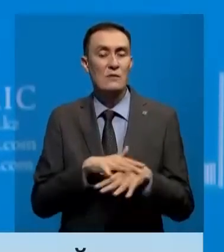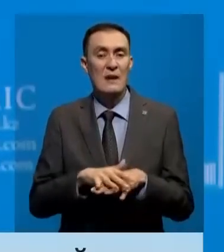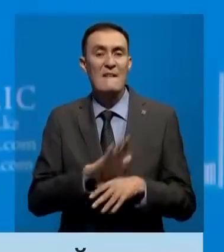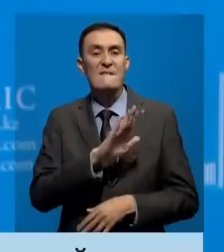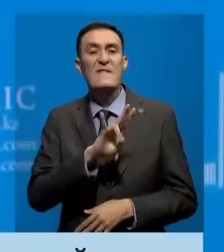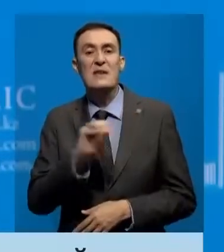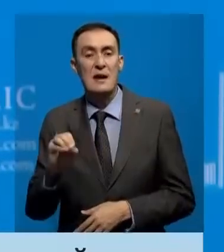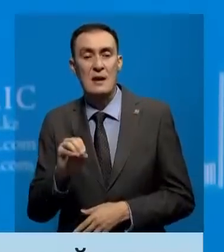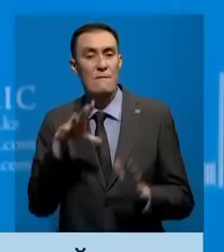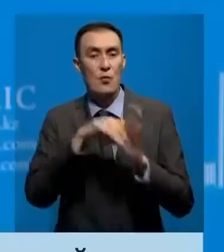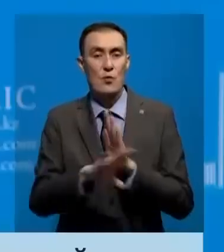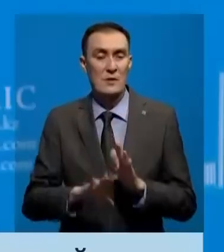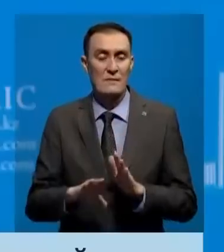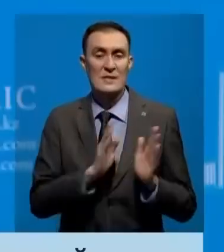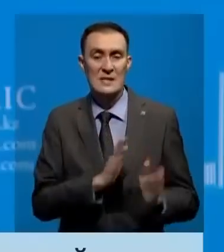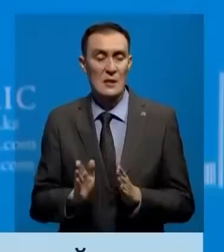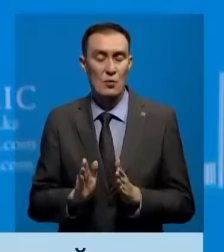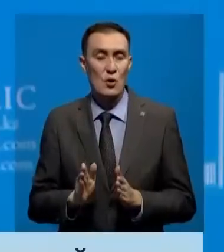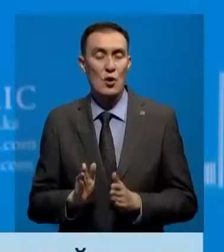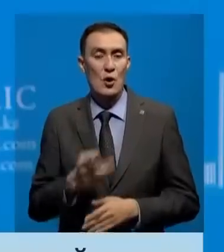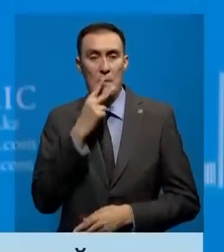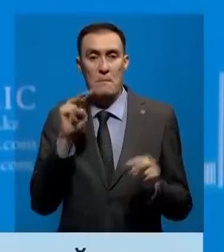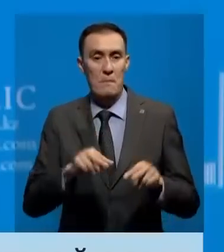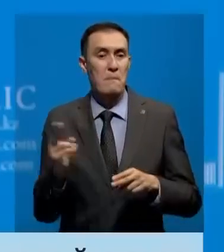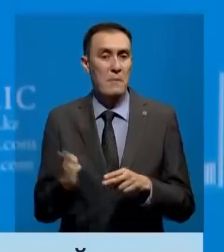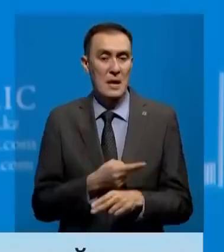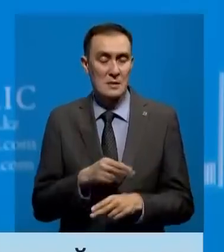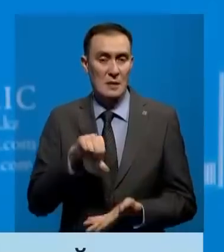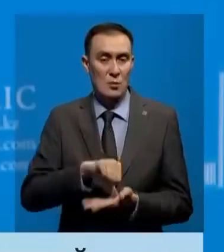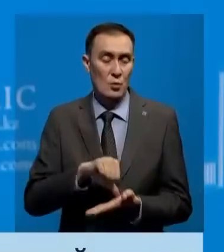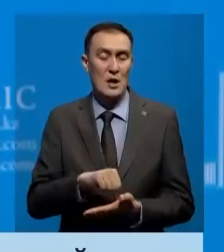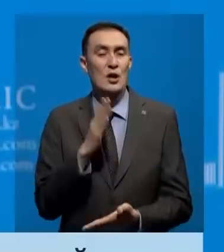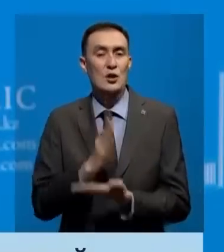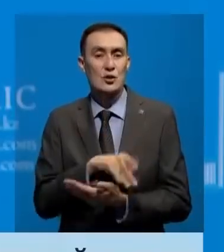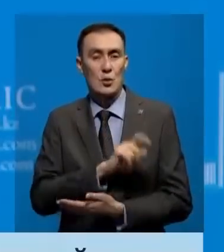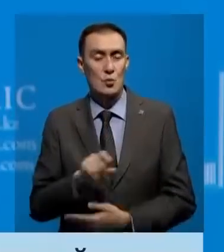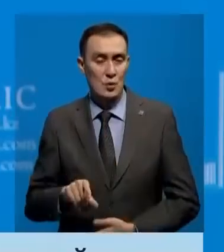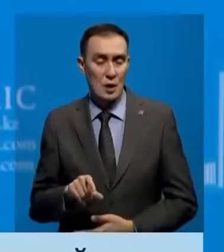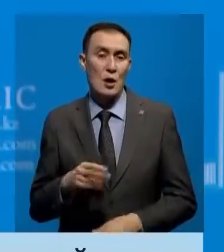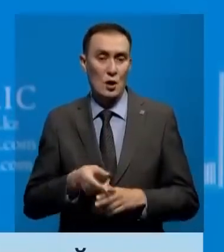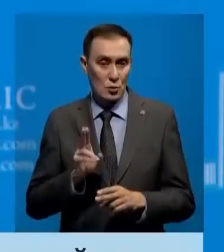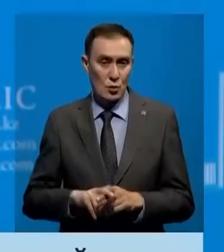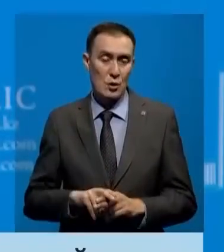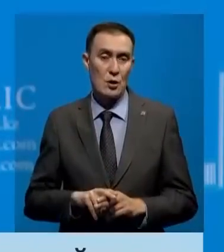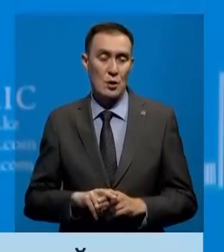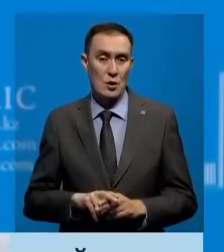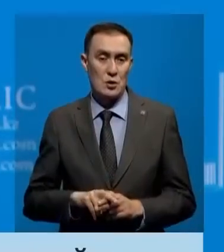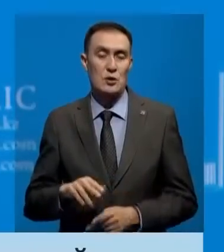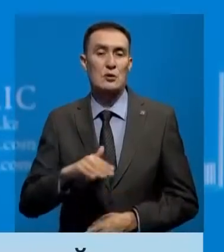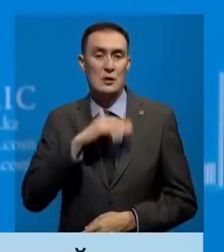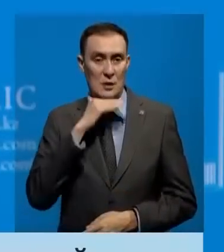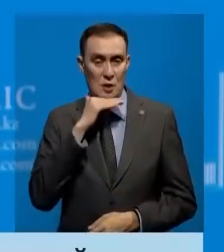системы находятся, никем не контролируются. А есть люди среди них,